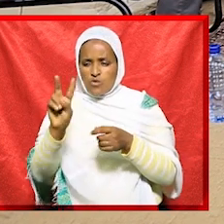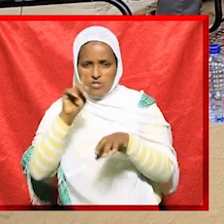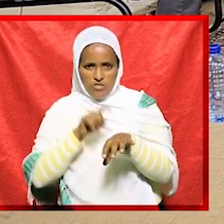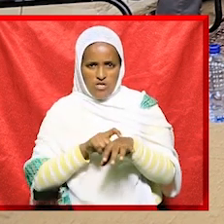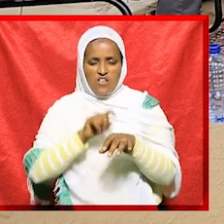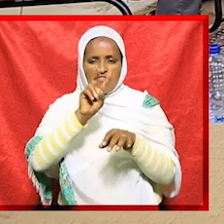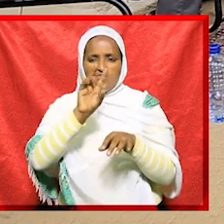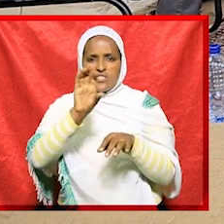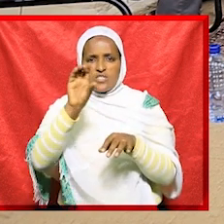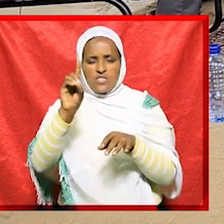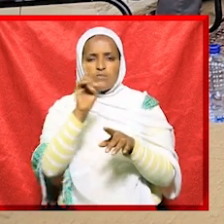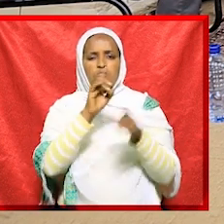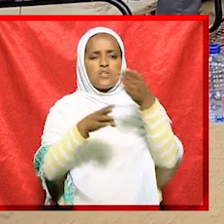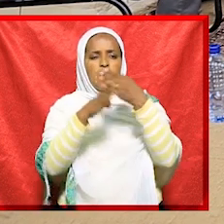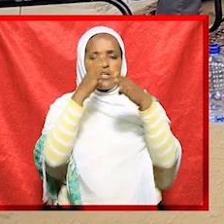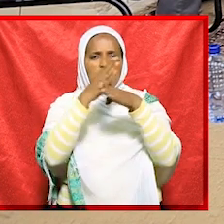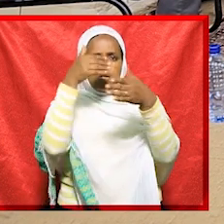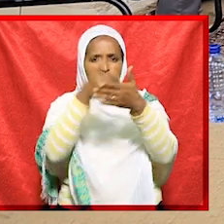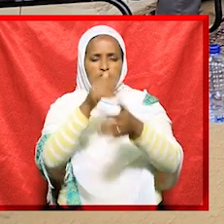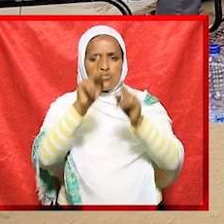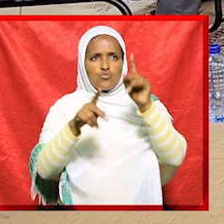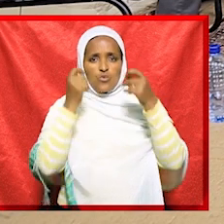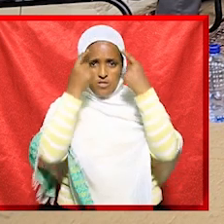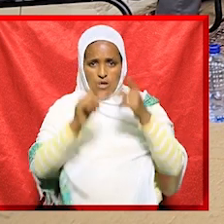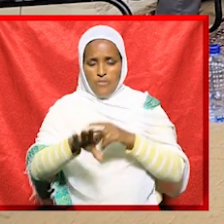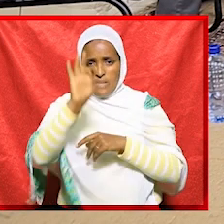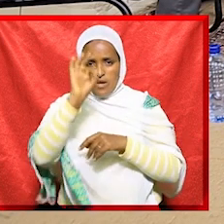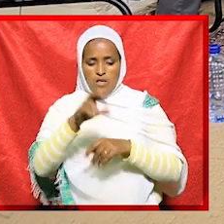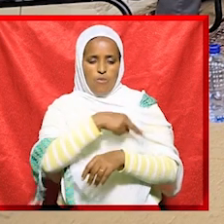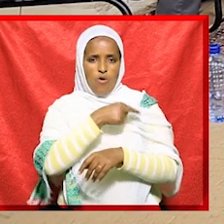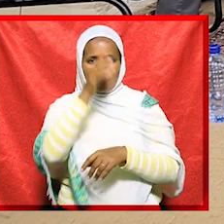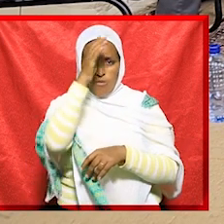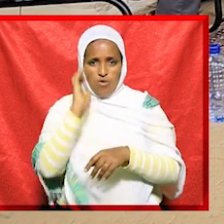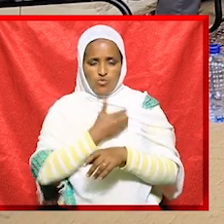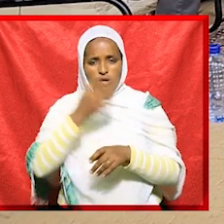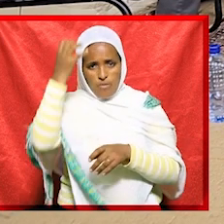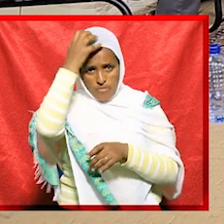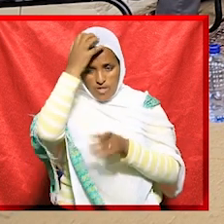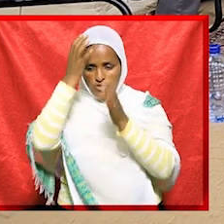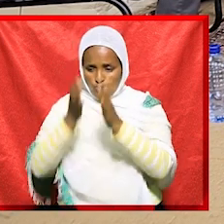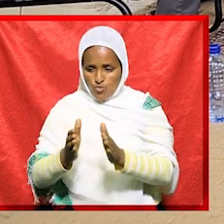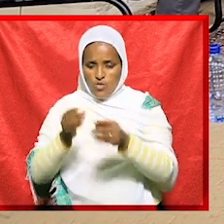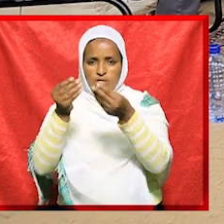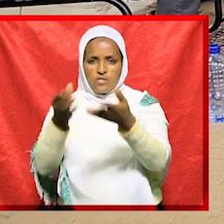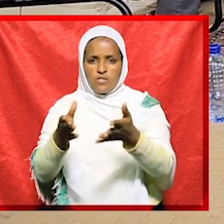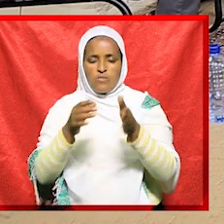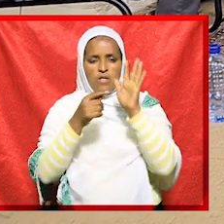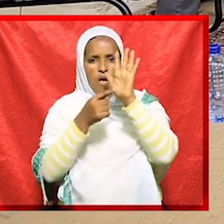ከአንድም ሁለቴ በቪሲዲ ምን ደረጃ ላይ እንደደረሰ ህዝቡ ግንዛቤ እንዲያገኝ የሃይማኖት አባቶችና መንግስት ትኩረት